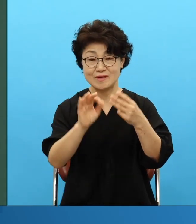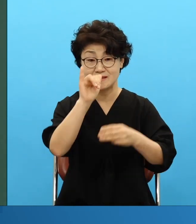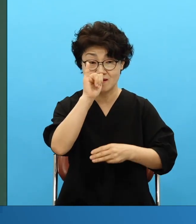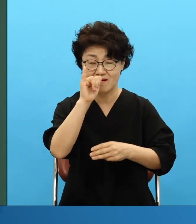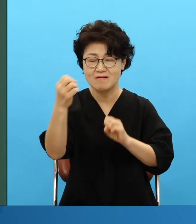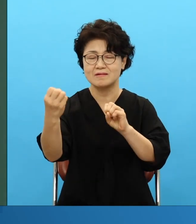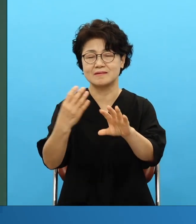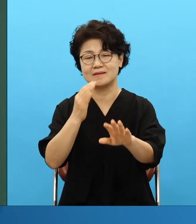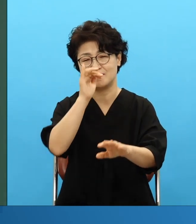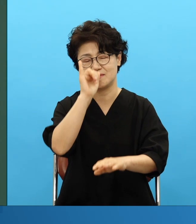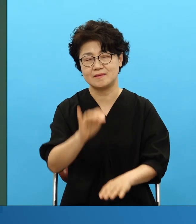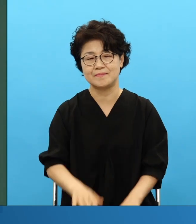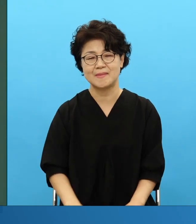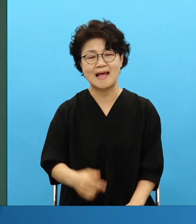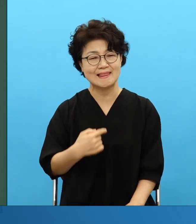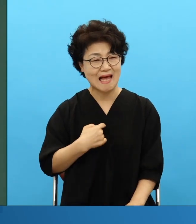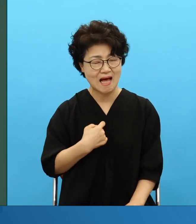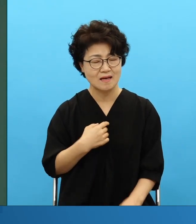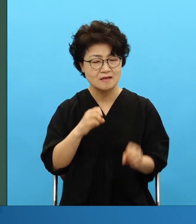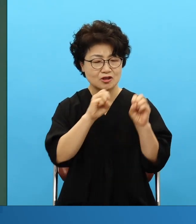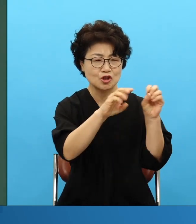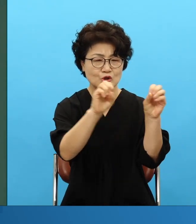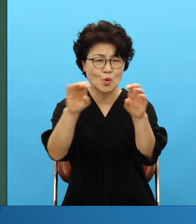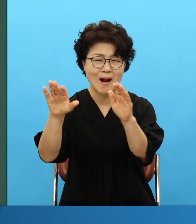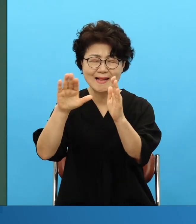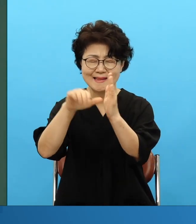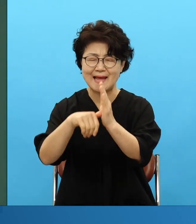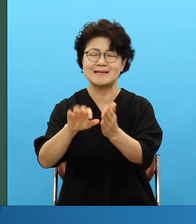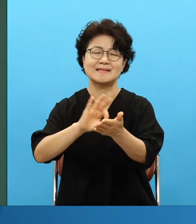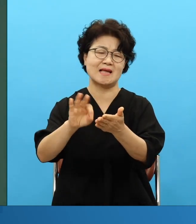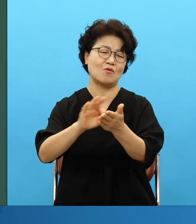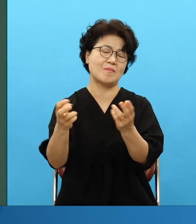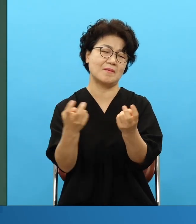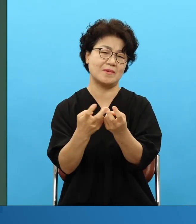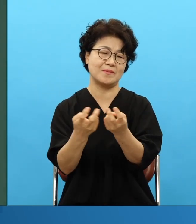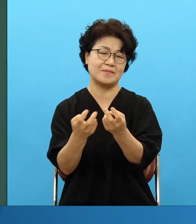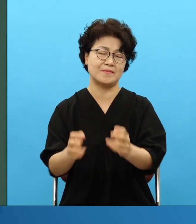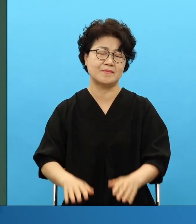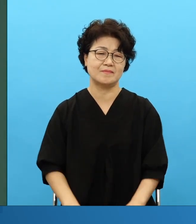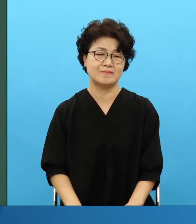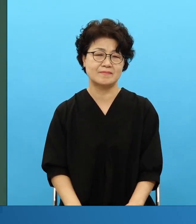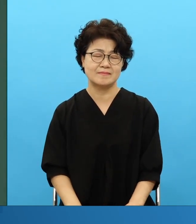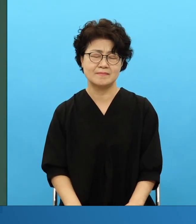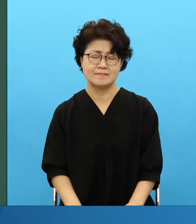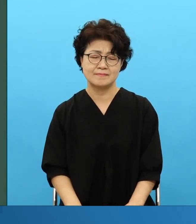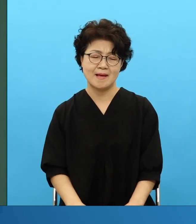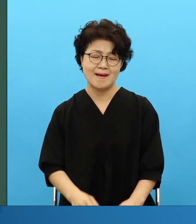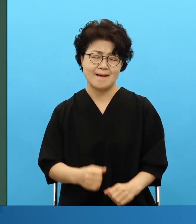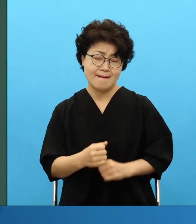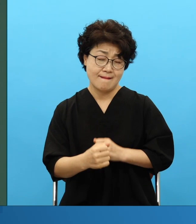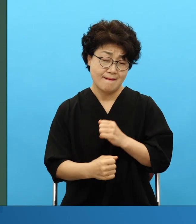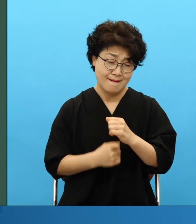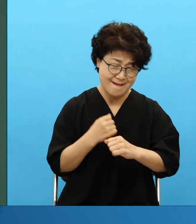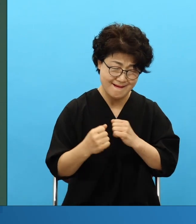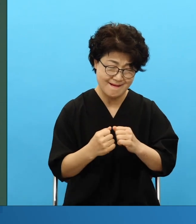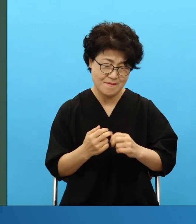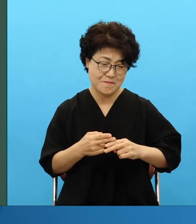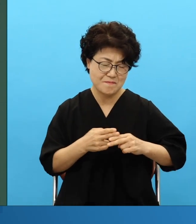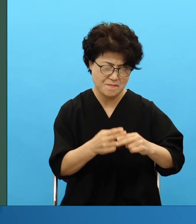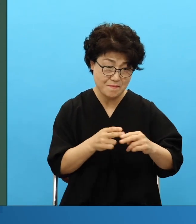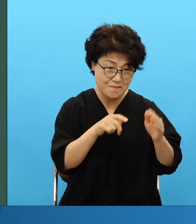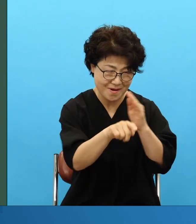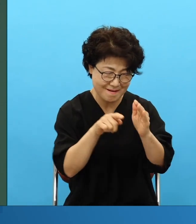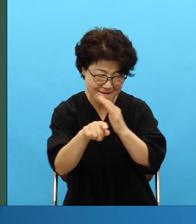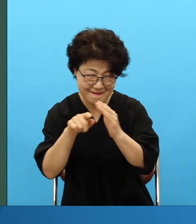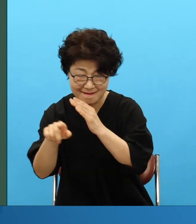저는 전도를 이렇게 했습니다. I evangelize in this way. 그럼 무조건 나가는 사람들 보면 좋은데 굉장히 힘 빠져요.